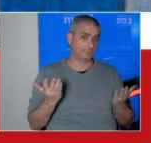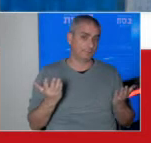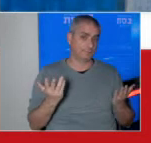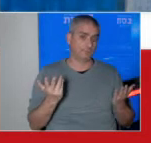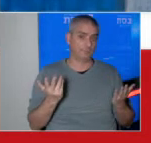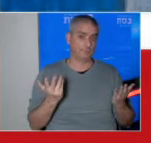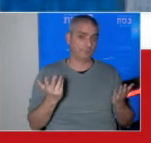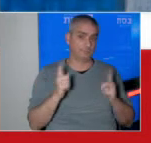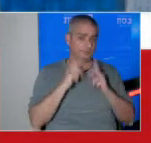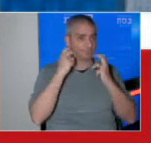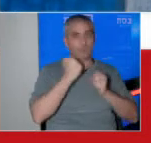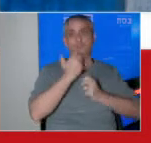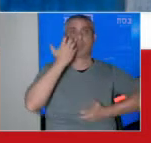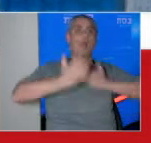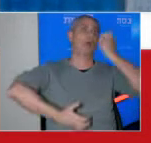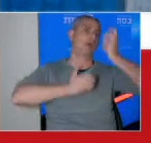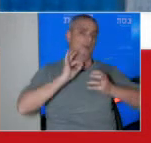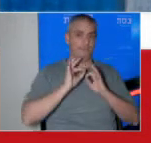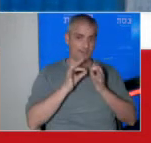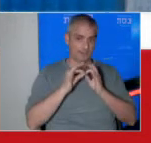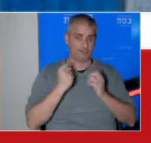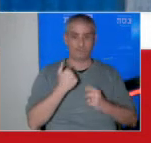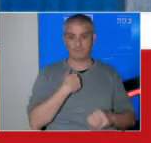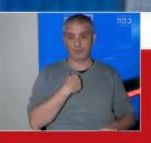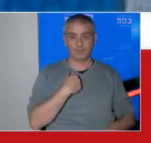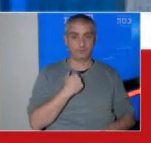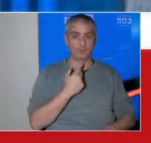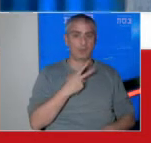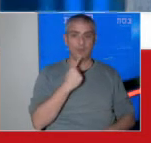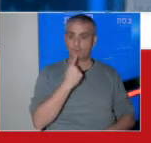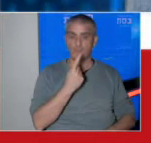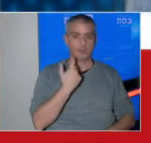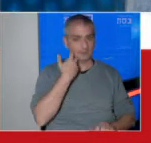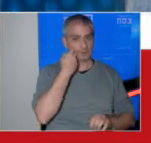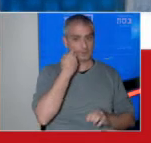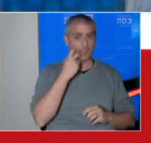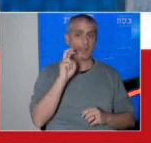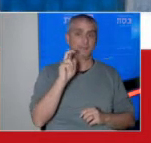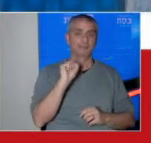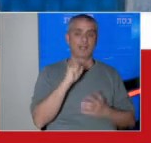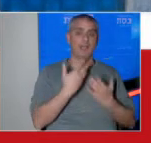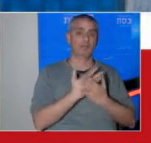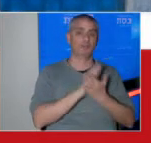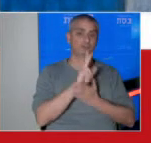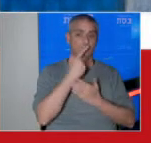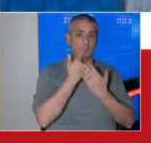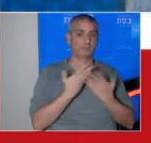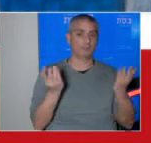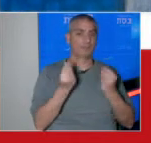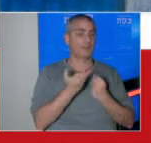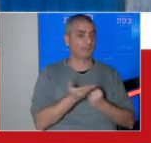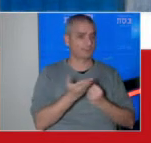חולל כצפוי שערה ברשתות, ואנחנו רק נאמר, ניתן את הקרדיט לעמית סגל בחדשות 12 שחשף את העניין